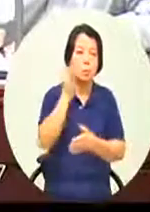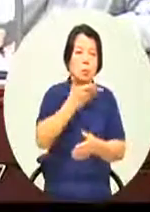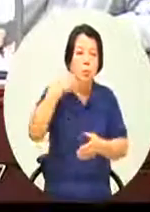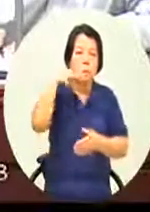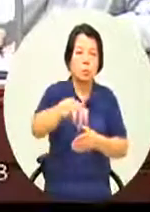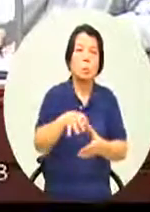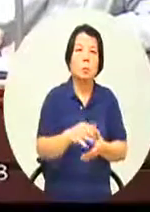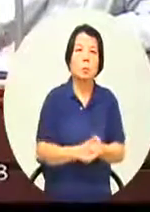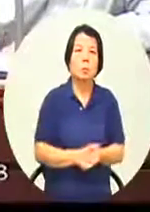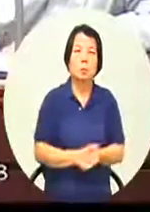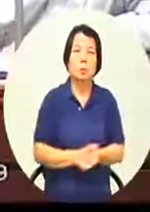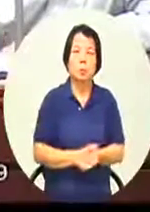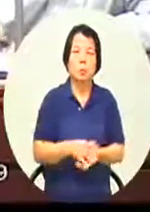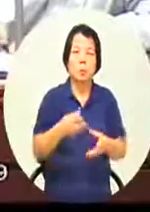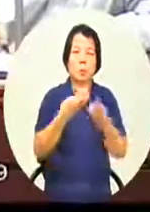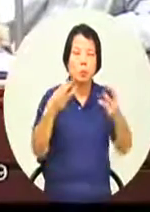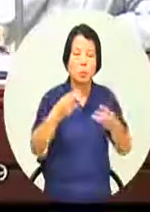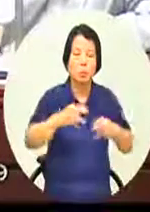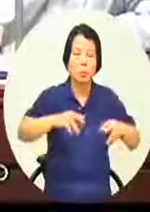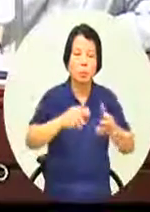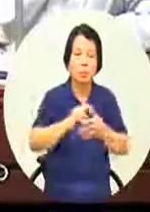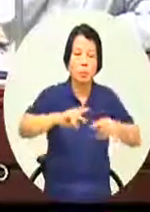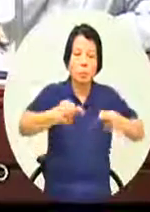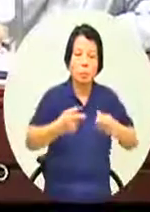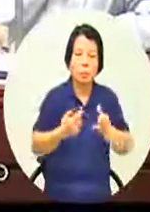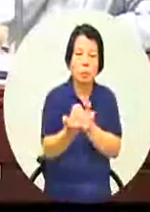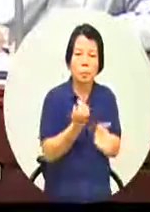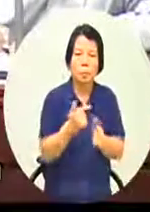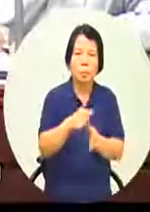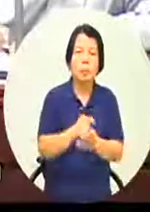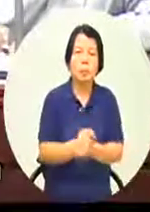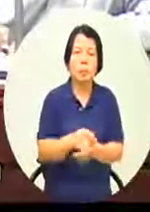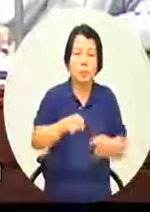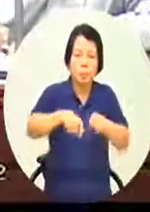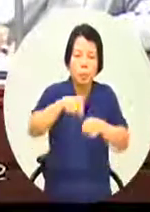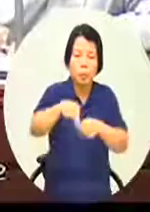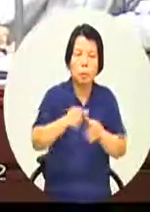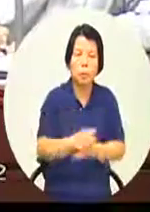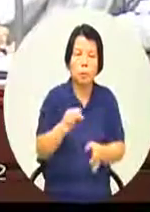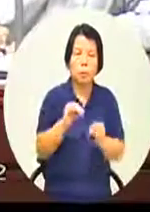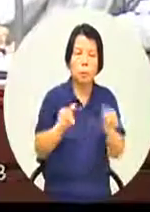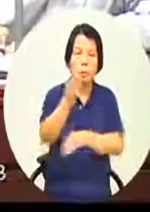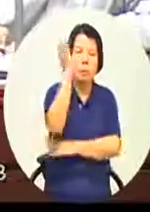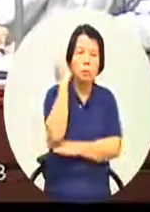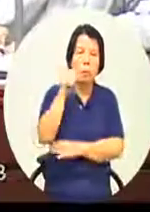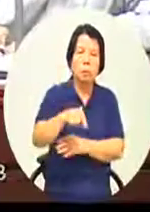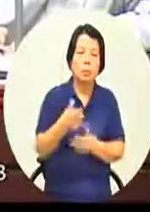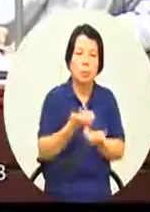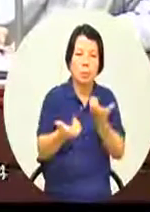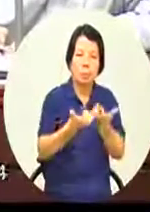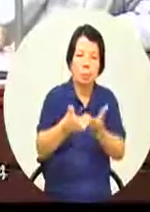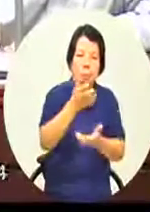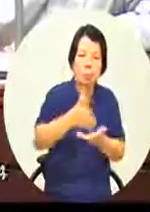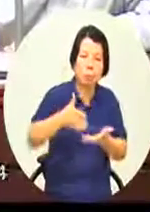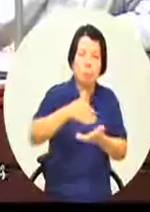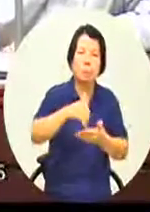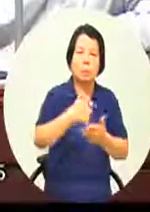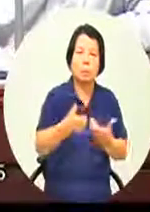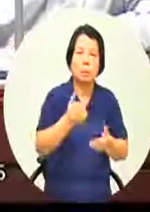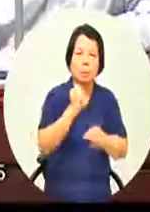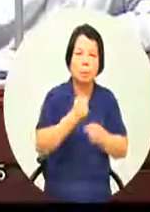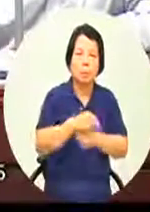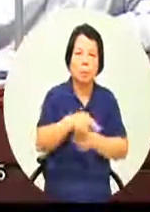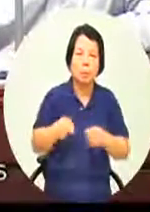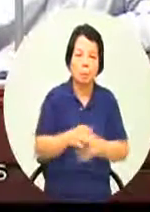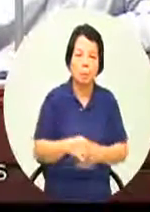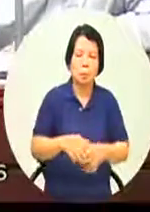一个那个非都变更前的先期作业，那我们也有请地震事务所完成这一个分割作业，那后续我们先处理土地的问